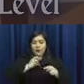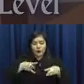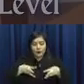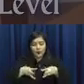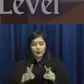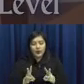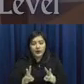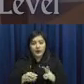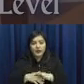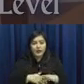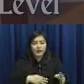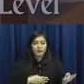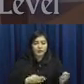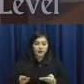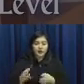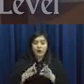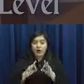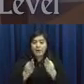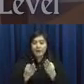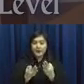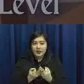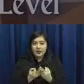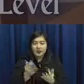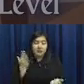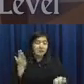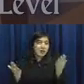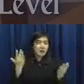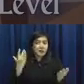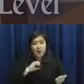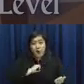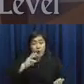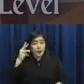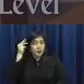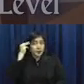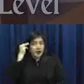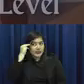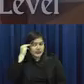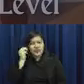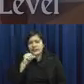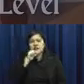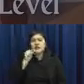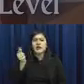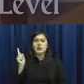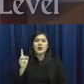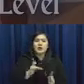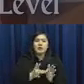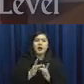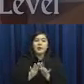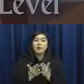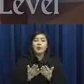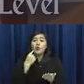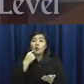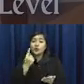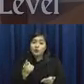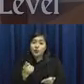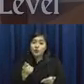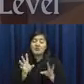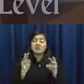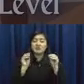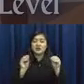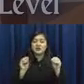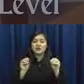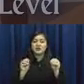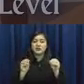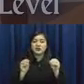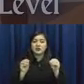our own mindset, yung hindi mindset ng Diyos, hindi tinuturo ng Biblia, everything will be in vain and everything